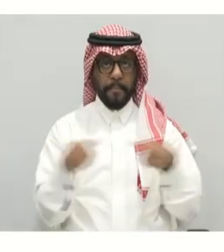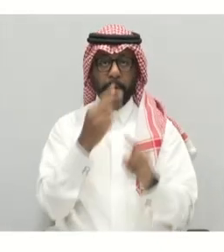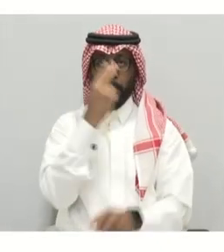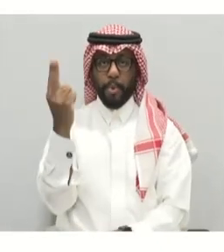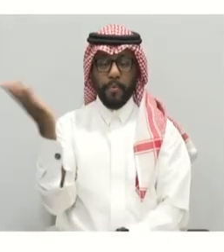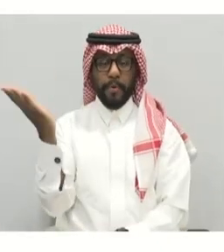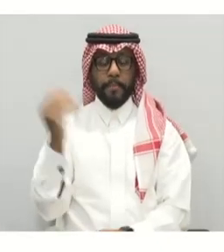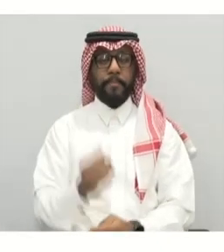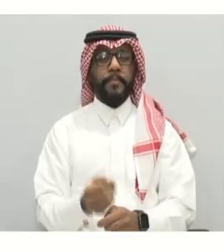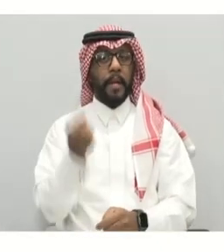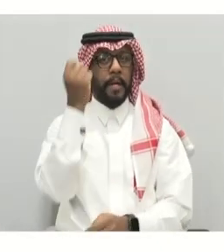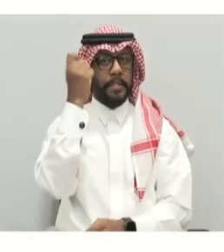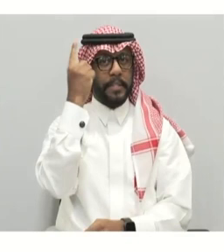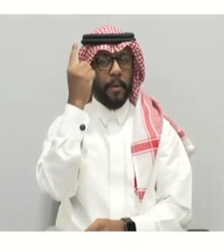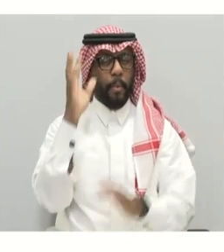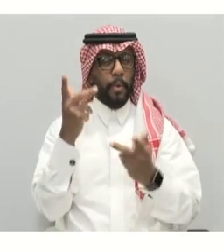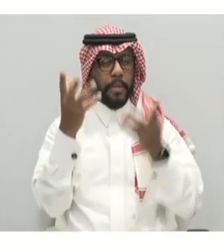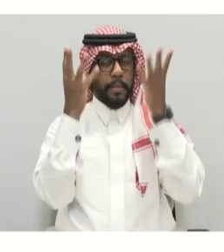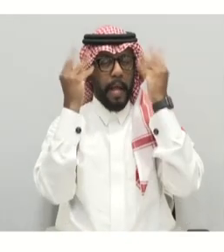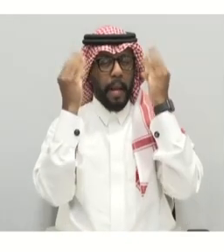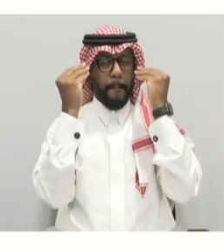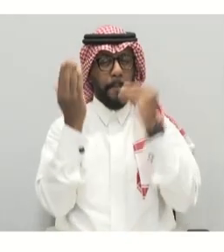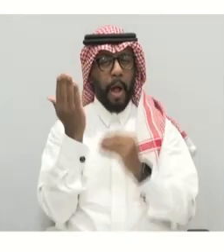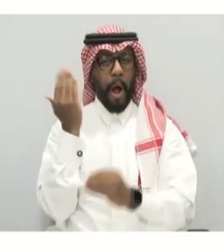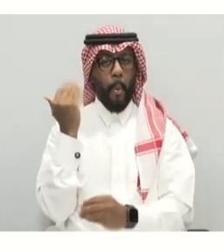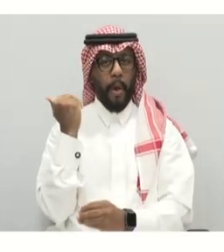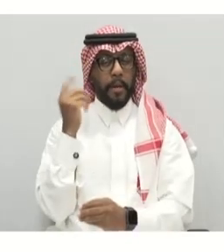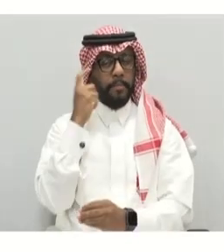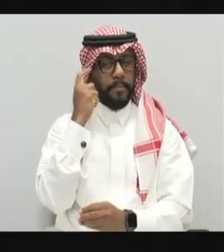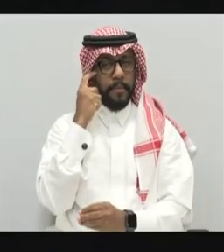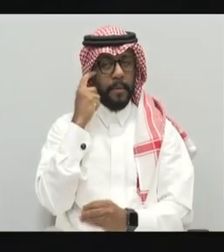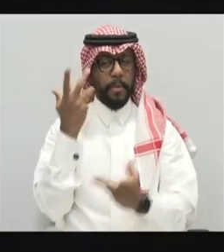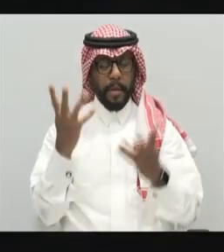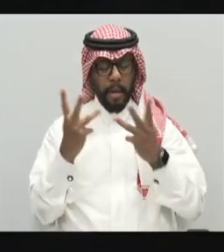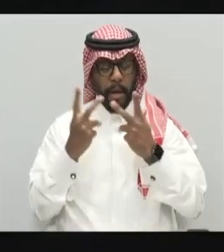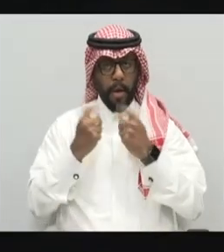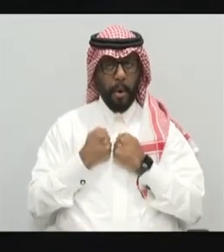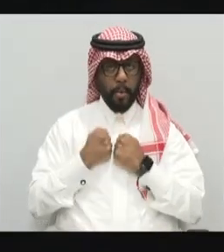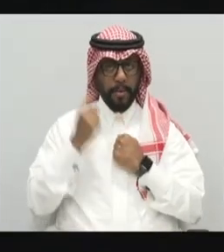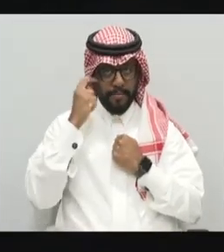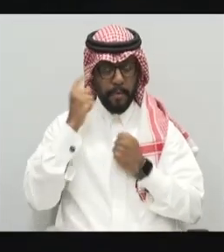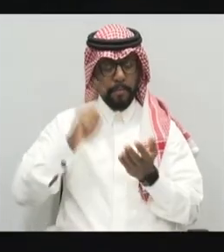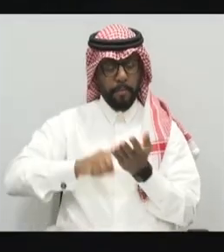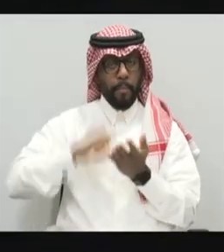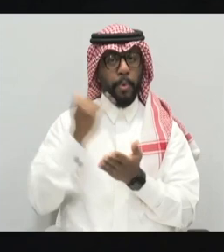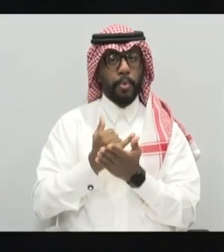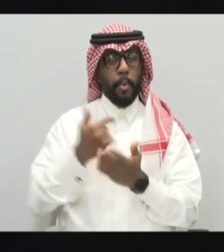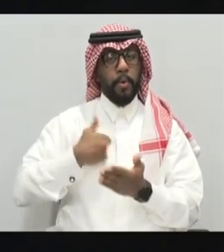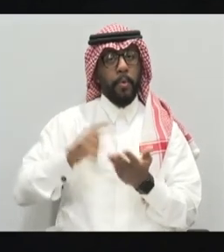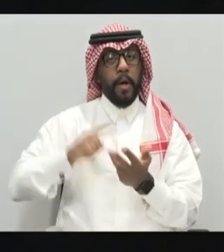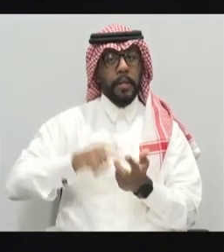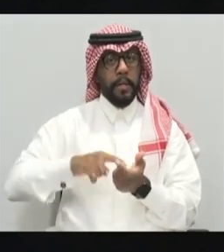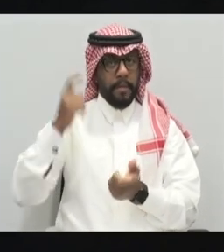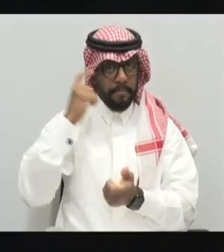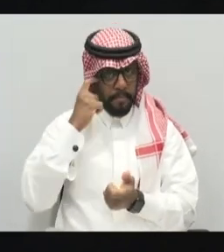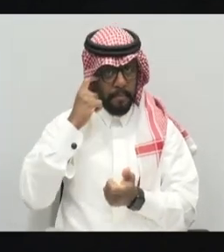فالتفل نتذكر سويا ما تعلمنا في درسنا السابق الحقوق والمسؤول والمسؤوليات الجزء الاول من خلال